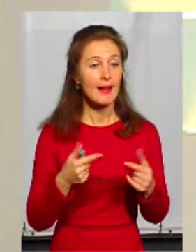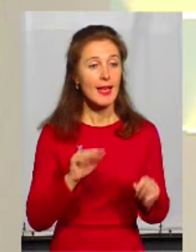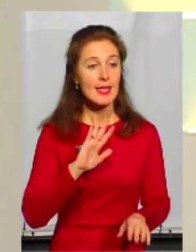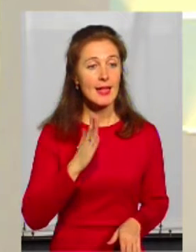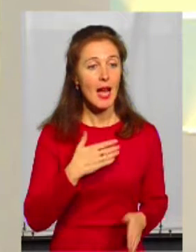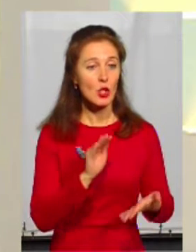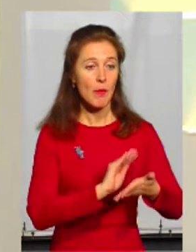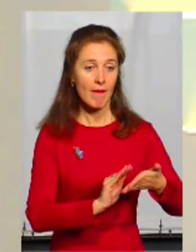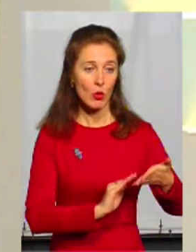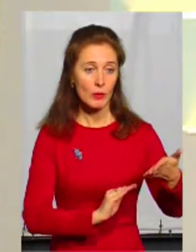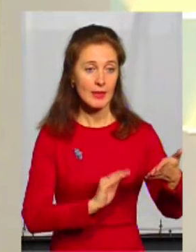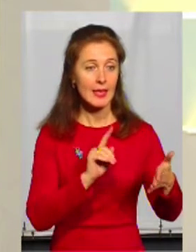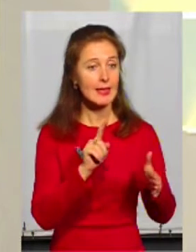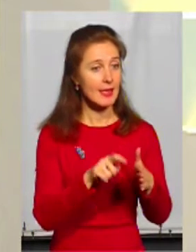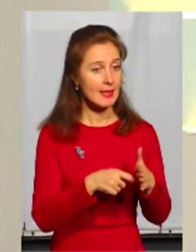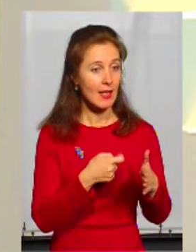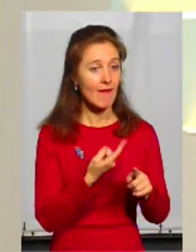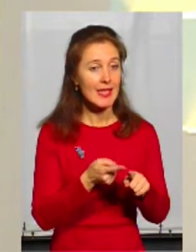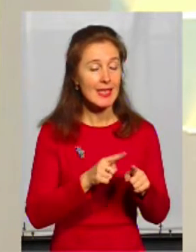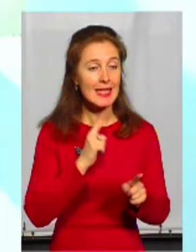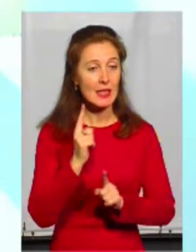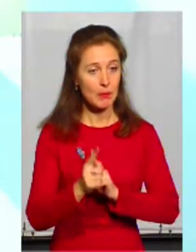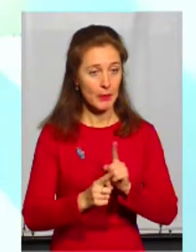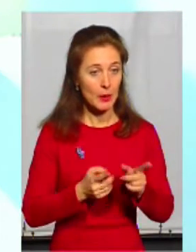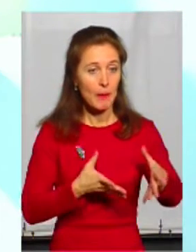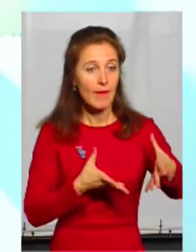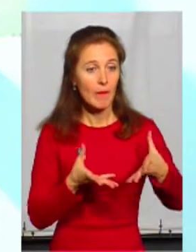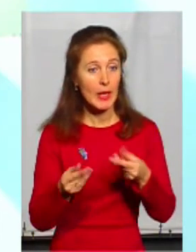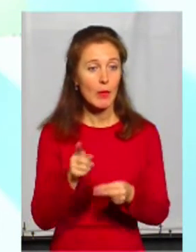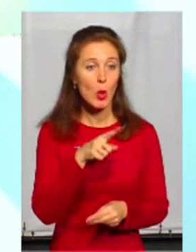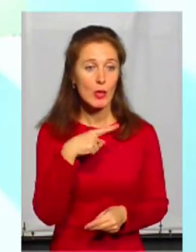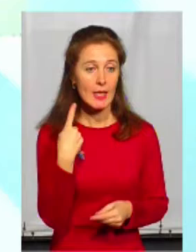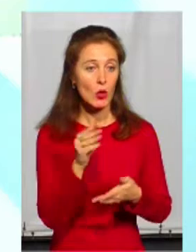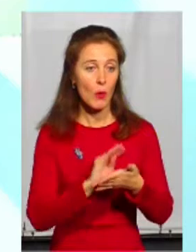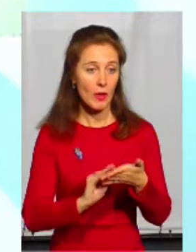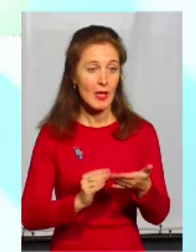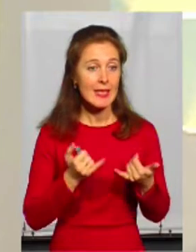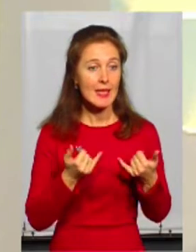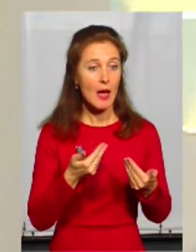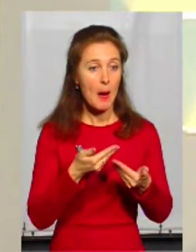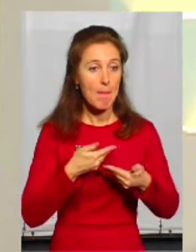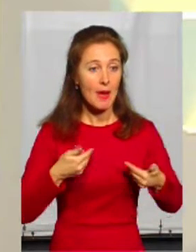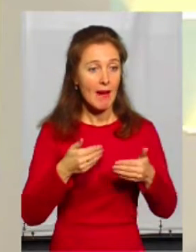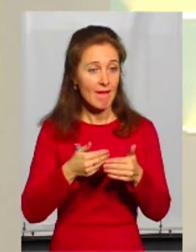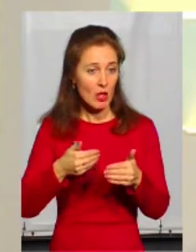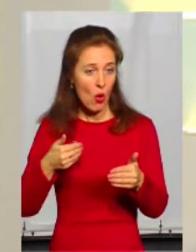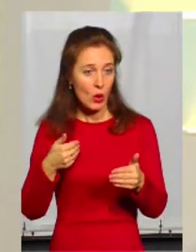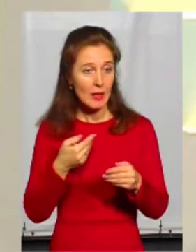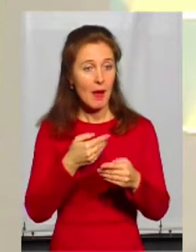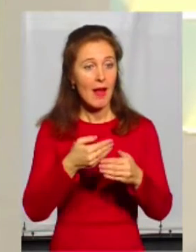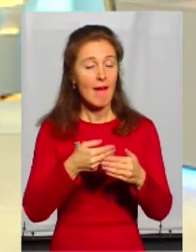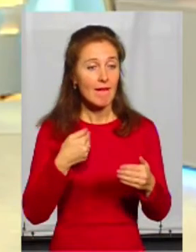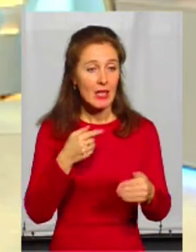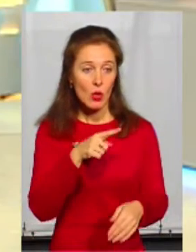наш правопис заснав оцих змін під впливом російського правопису. Так? Тобто зараз ми відходимо від русизмів? Так,